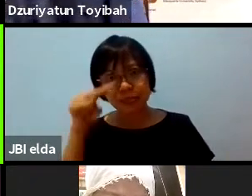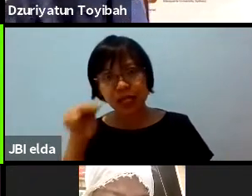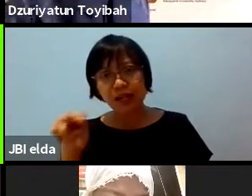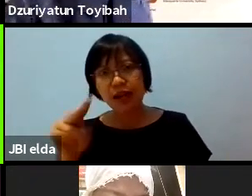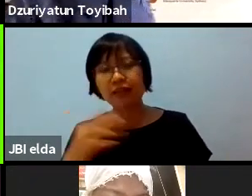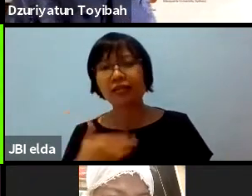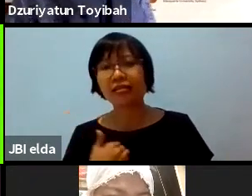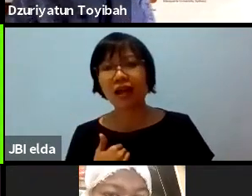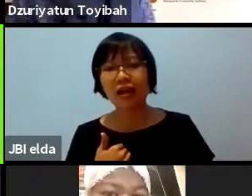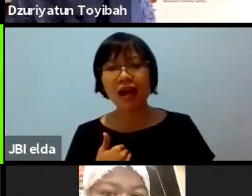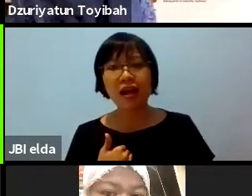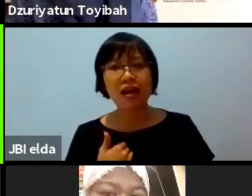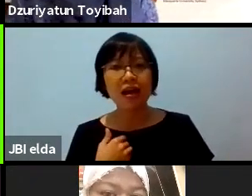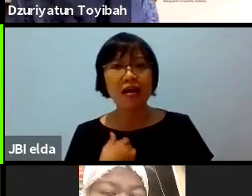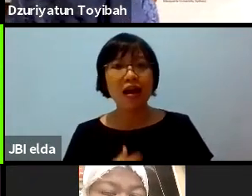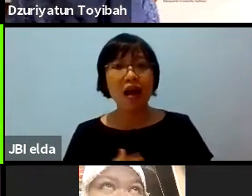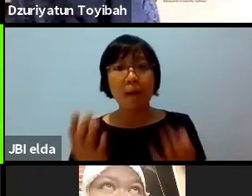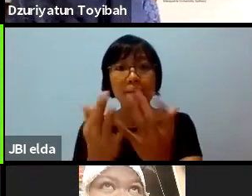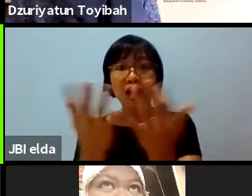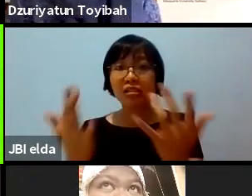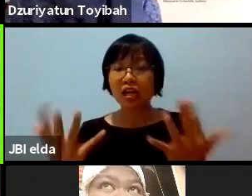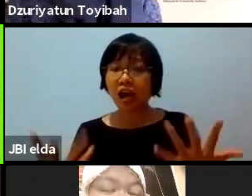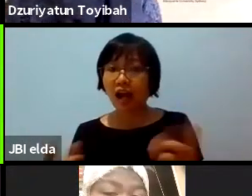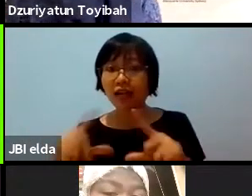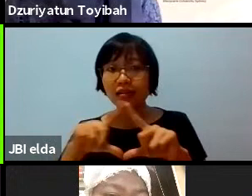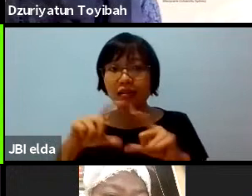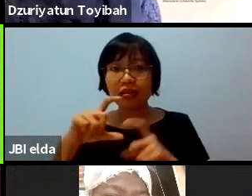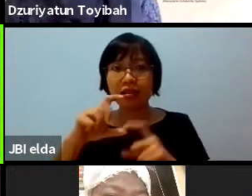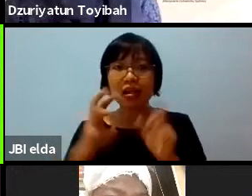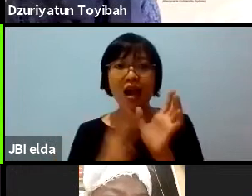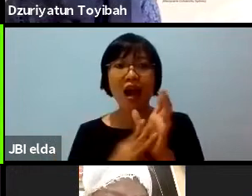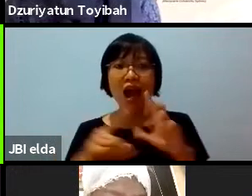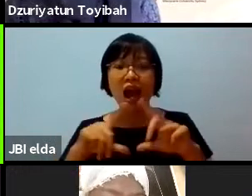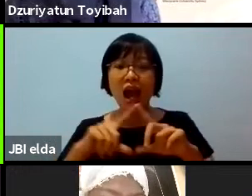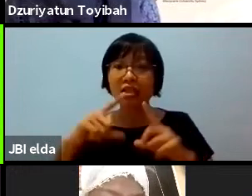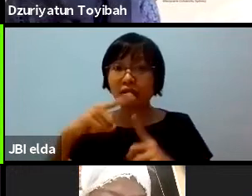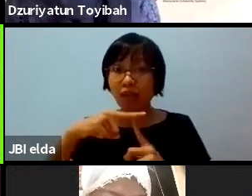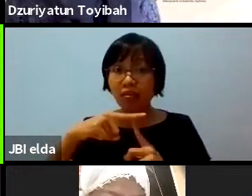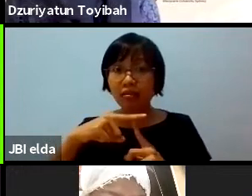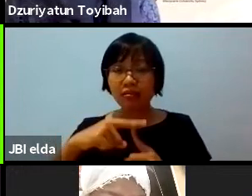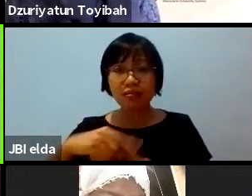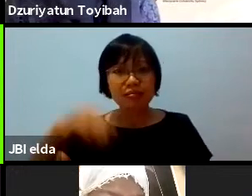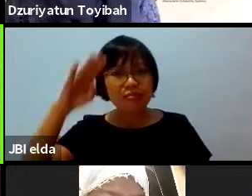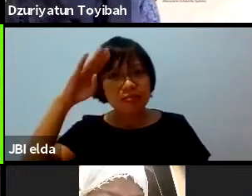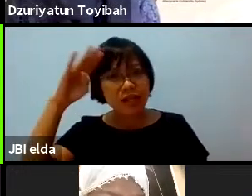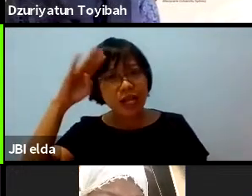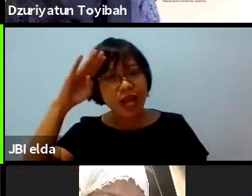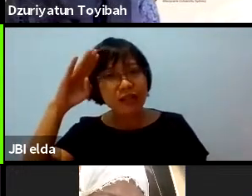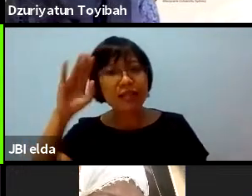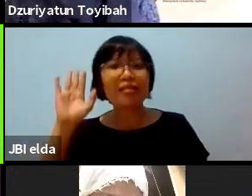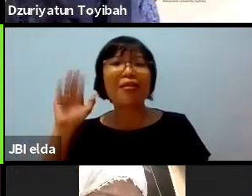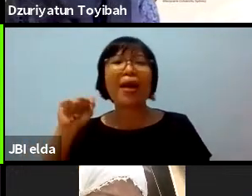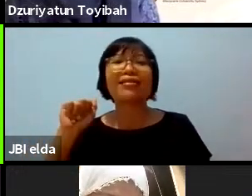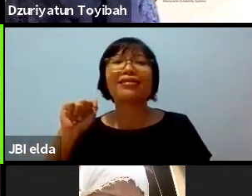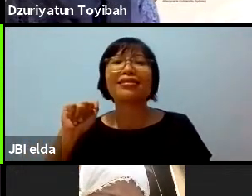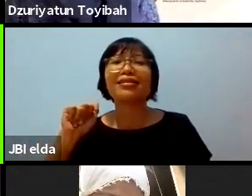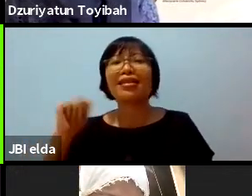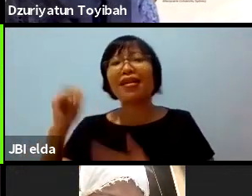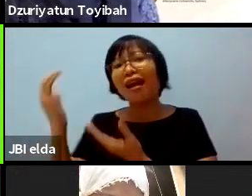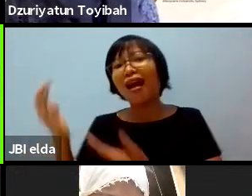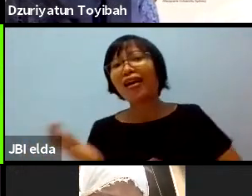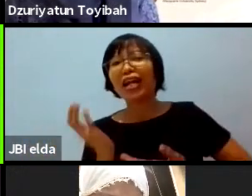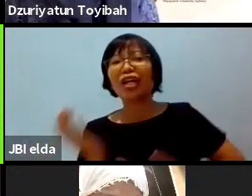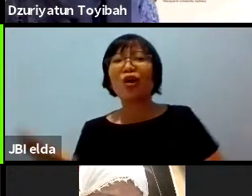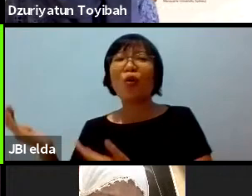di Manokwari ini, itu laki-laki masih kemana-mana masih gendong bayi. Jadi pengasuhan anak bukan hanya pada perempuan.